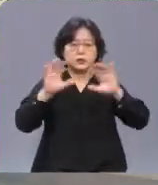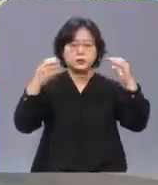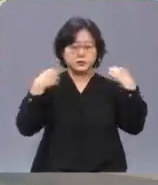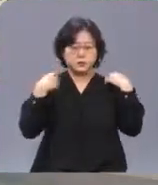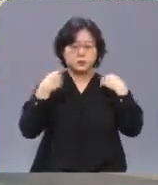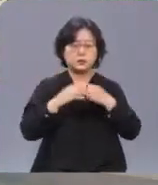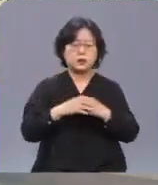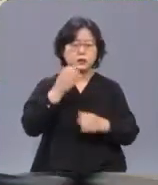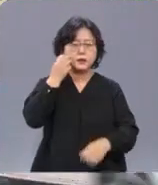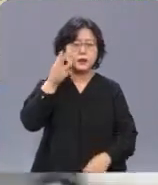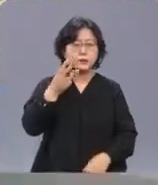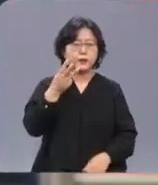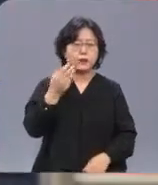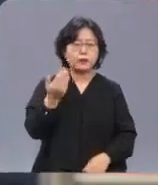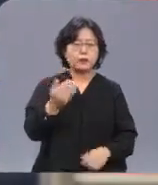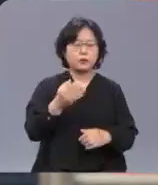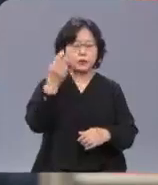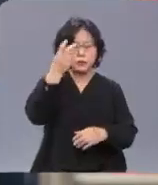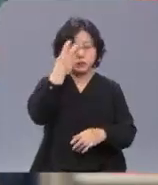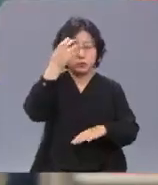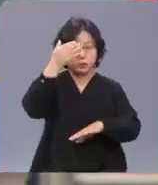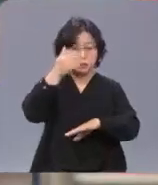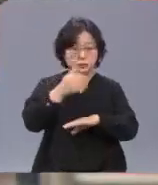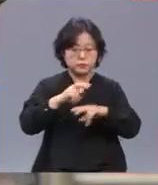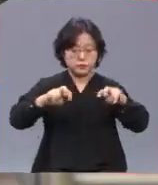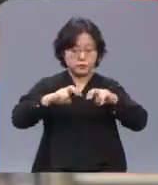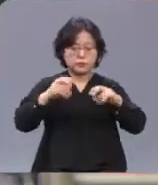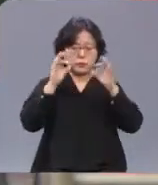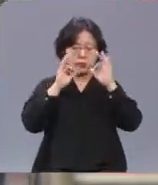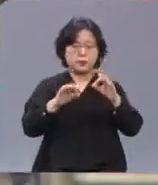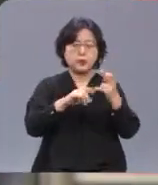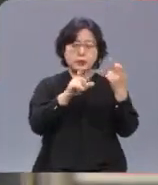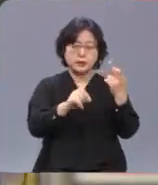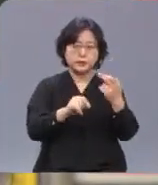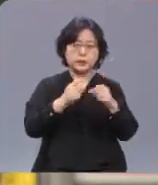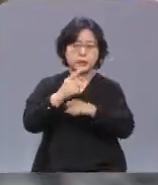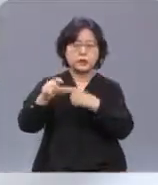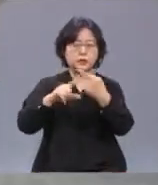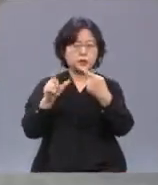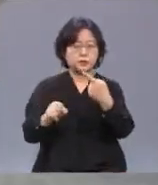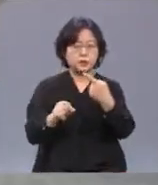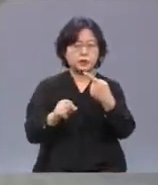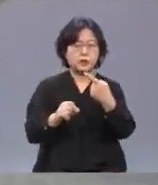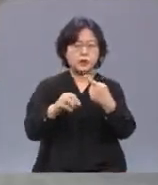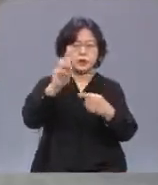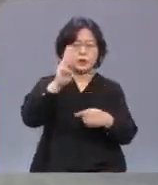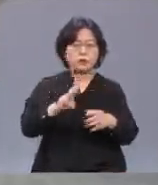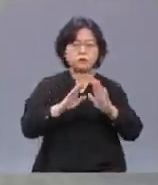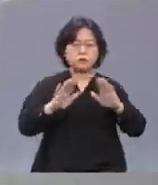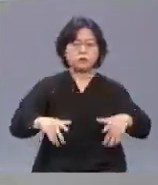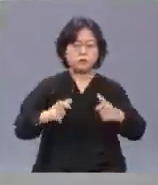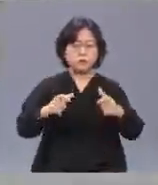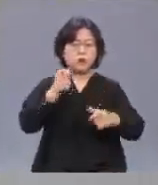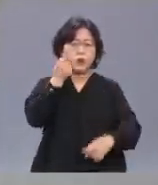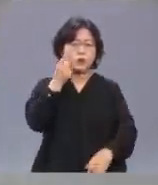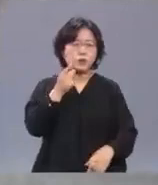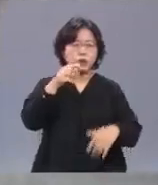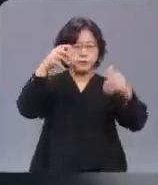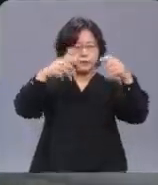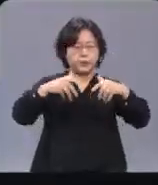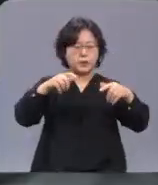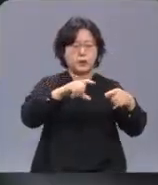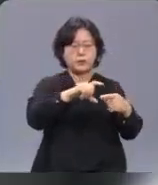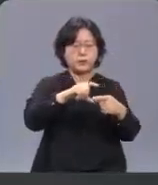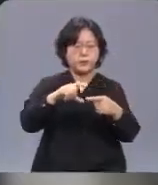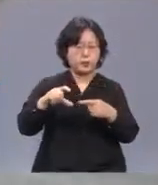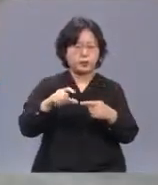발표한 3개월 전망 자료를 분석해보면 올해 12월과 내년 1월까지 광주와 전남 지역의 월 강수량이